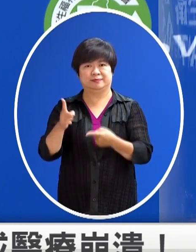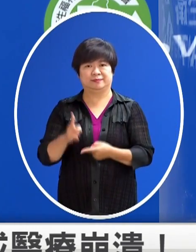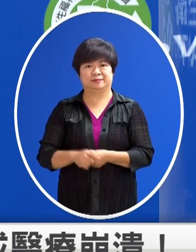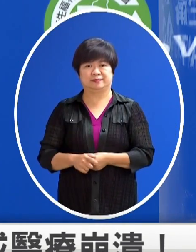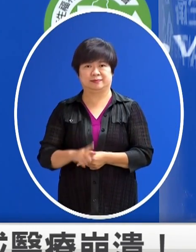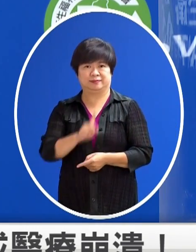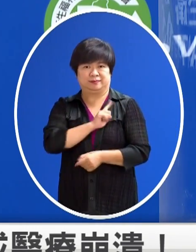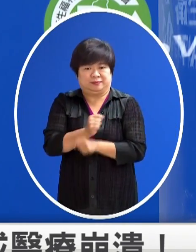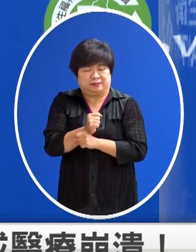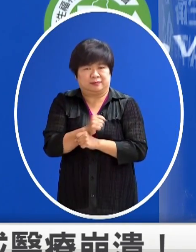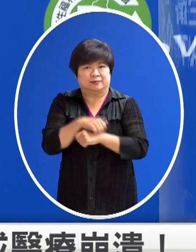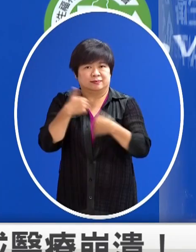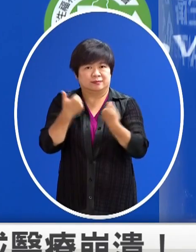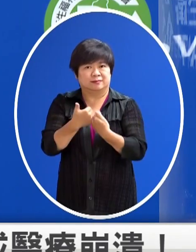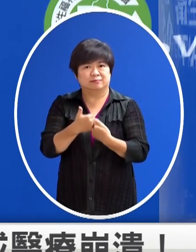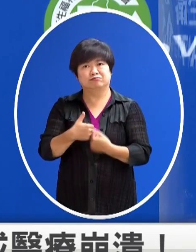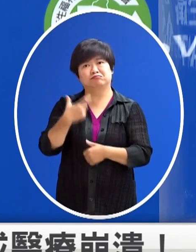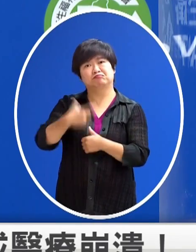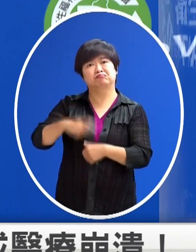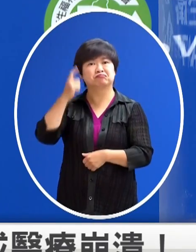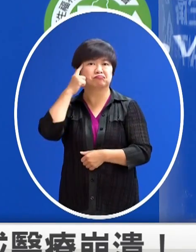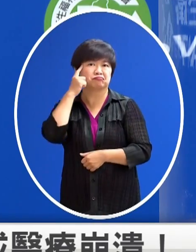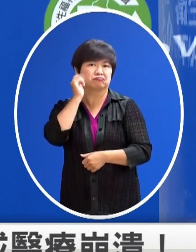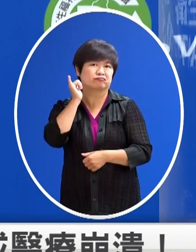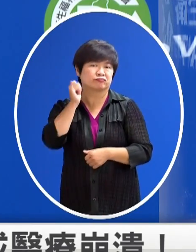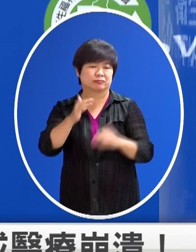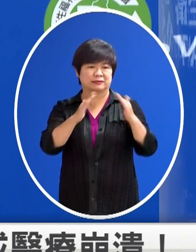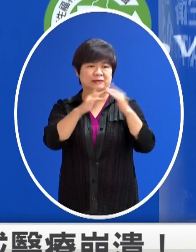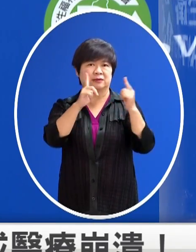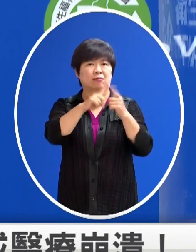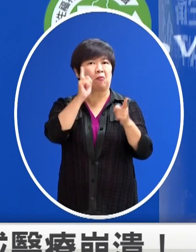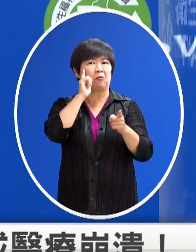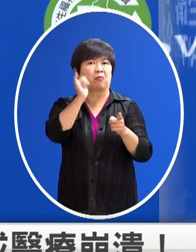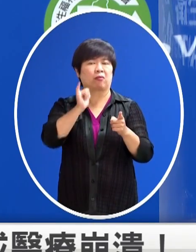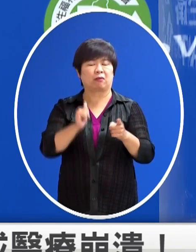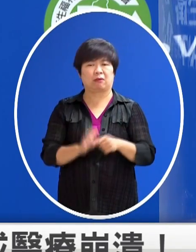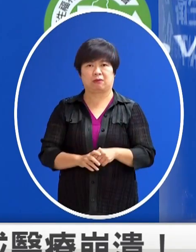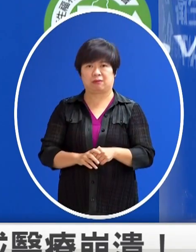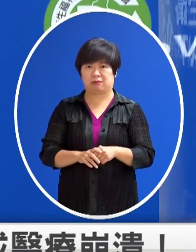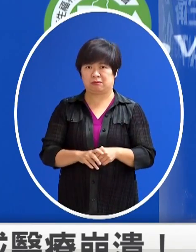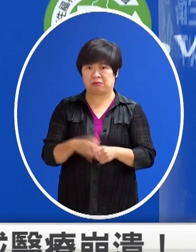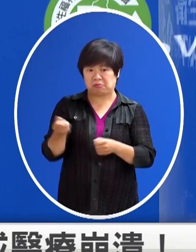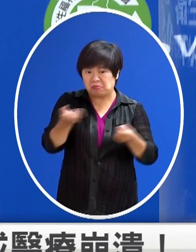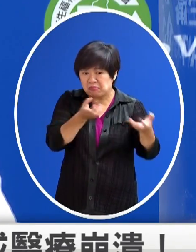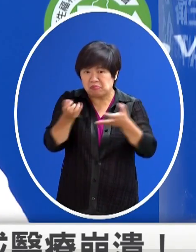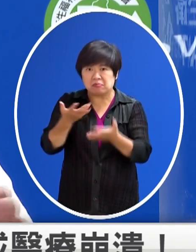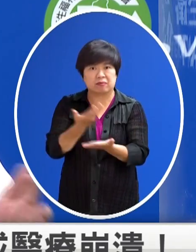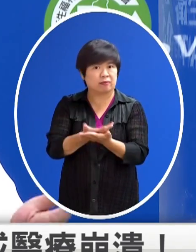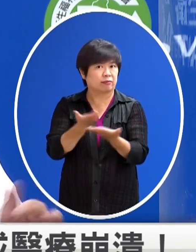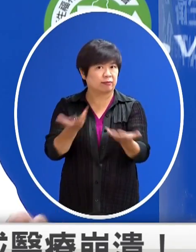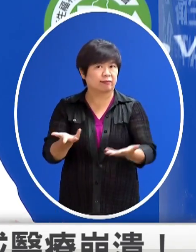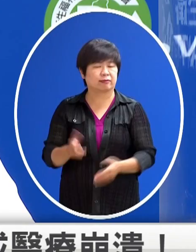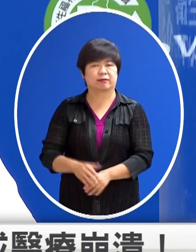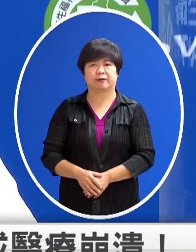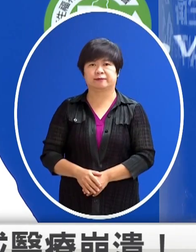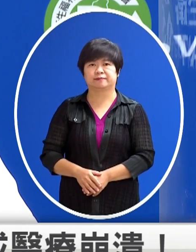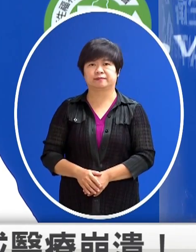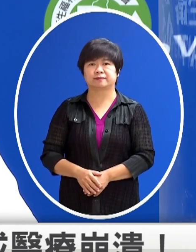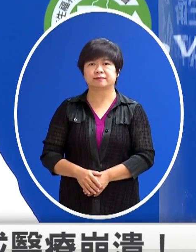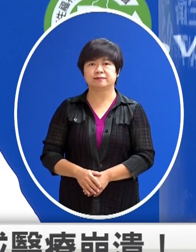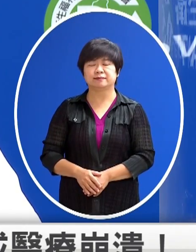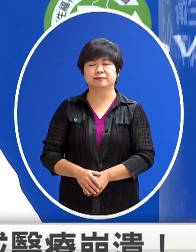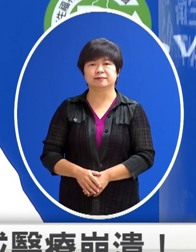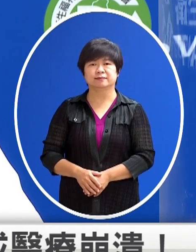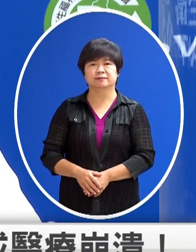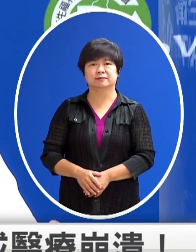警觉性变低，然后进程我们这样的一个感染的机会变高。所以多做了这些，